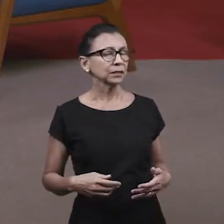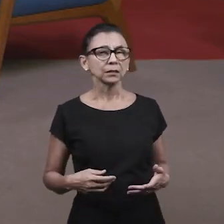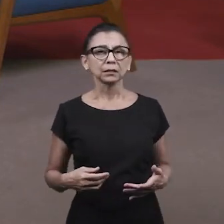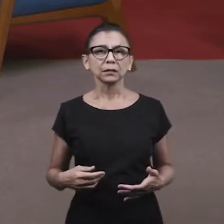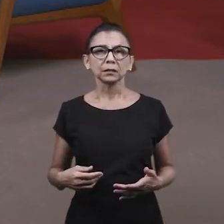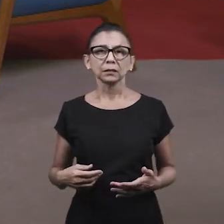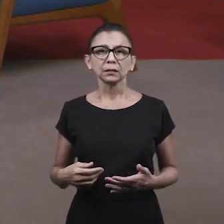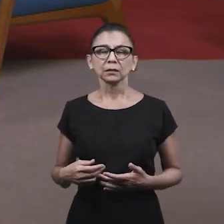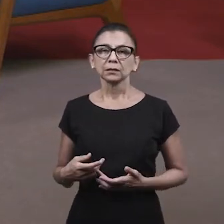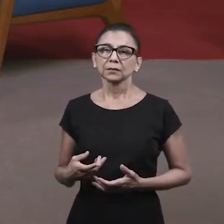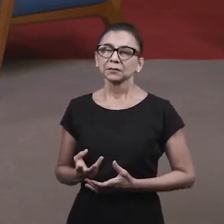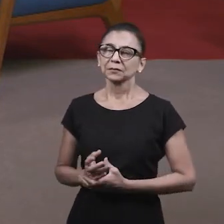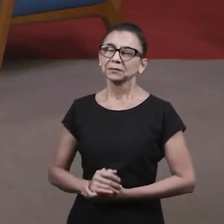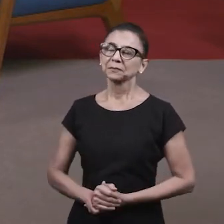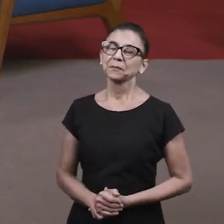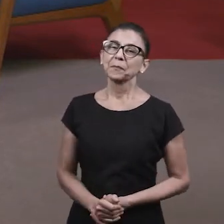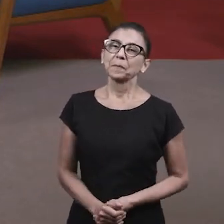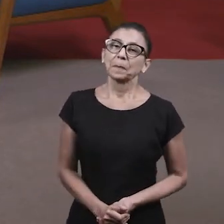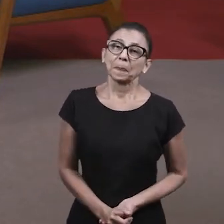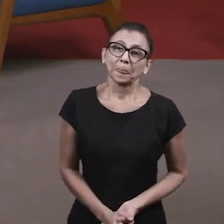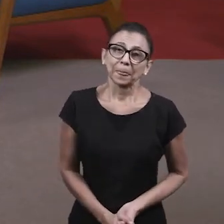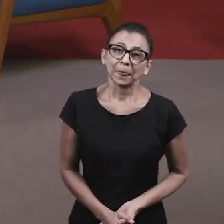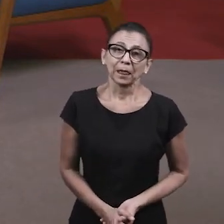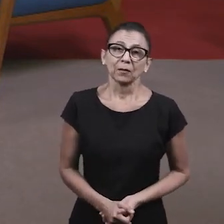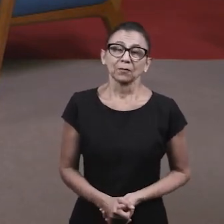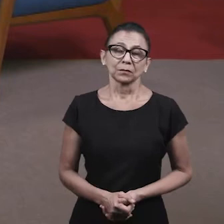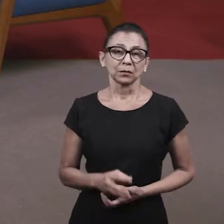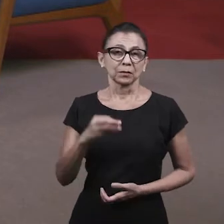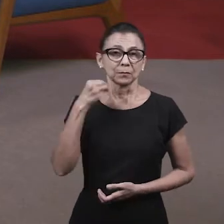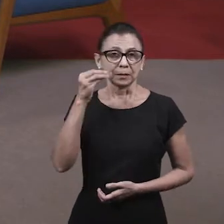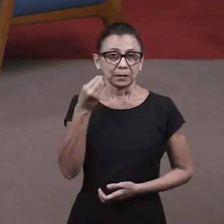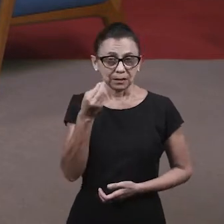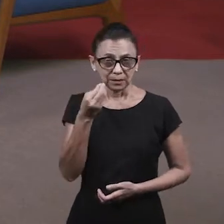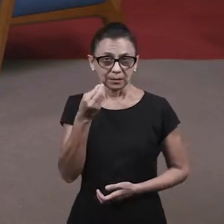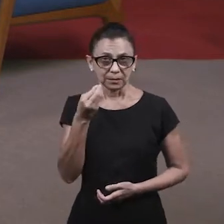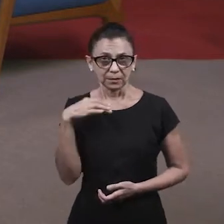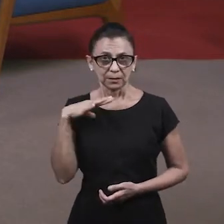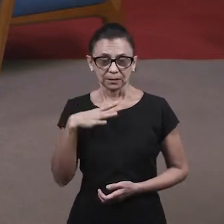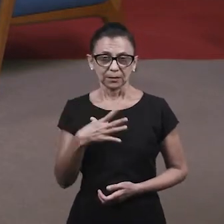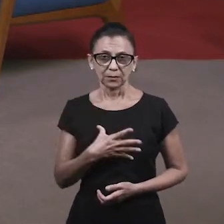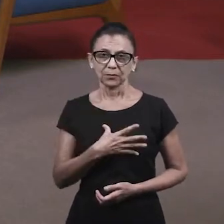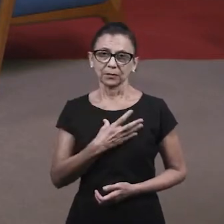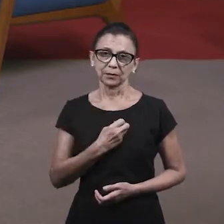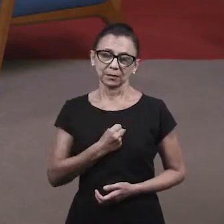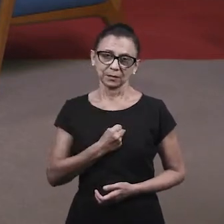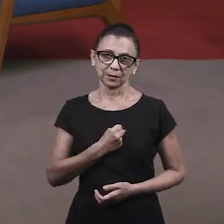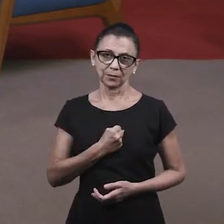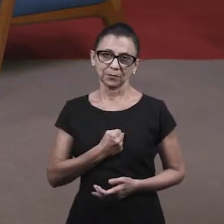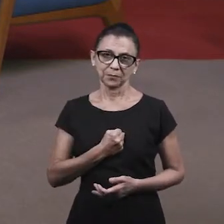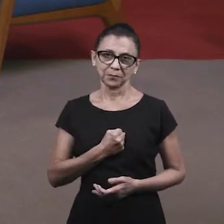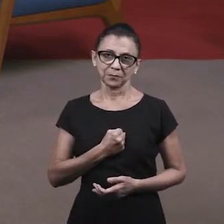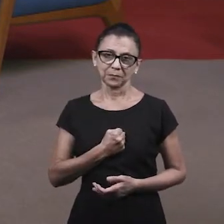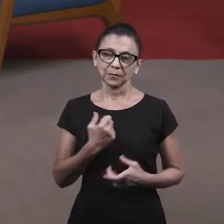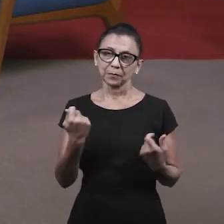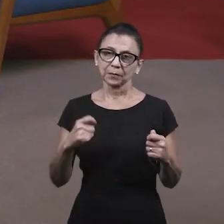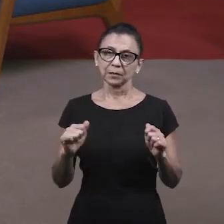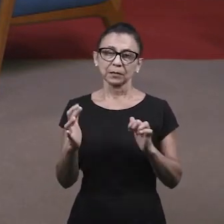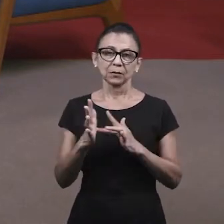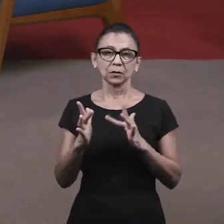il n'existe pas d'expérience de salut sans la révélation de Jésus. Salut est biblique,